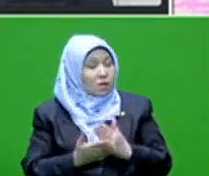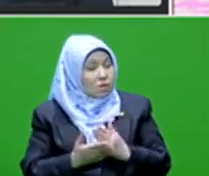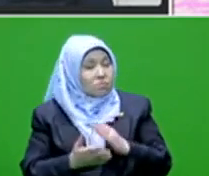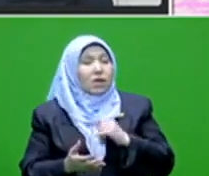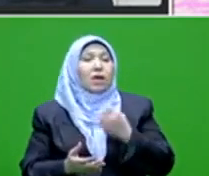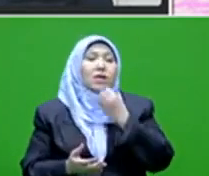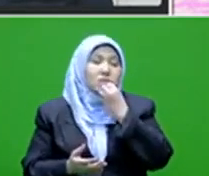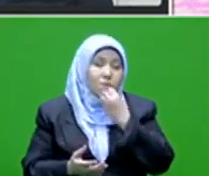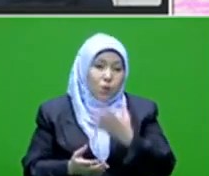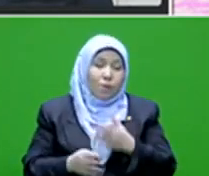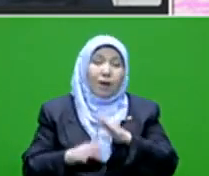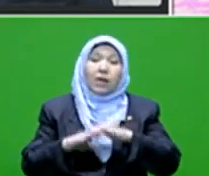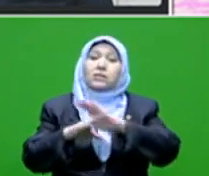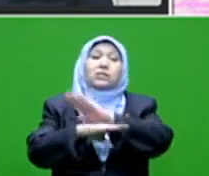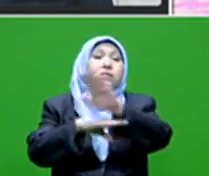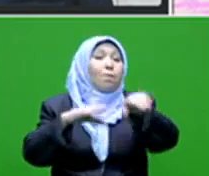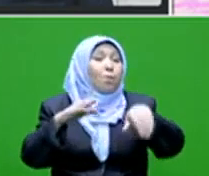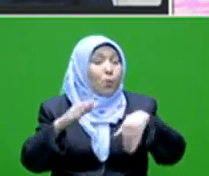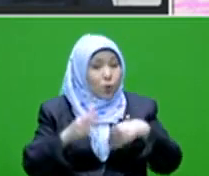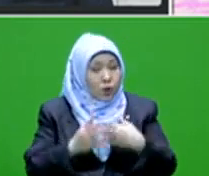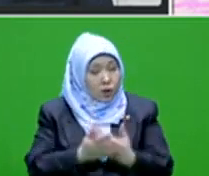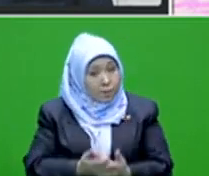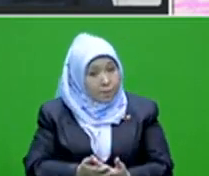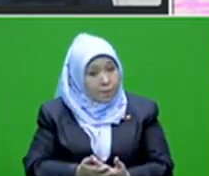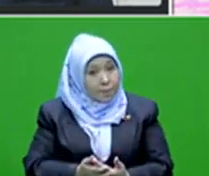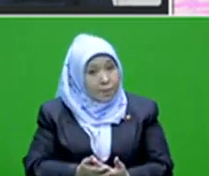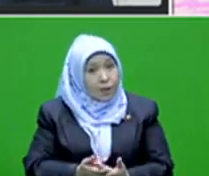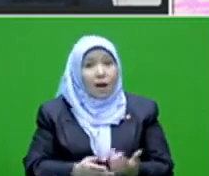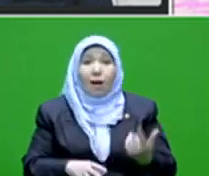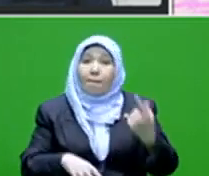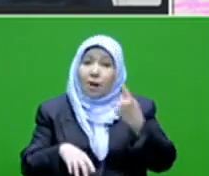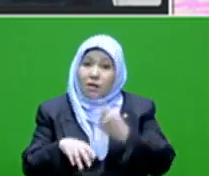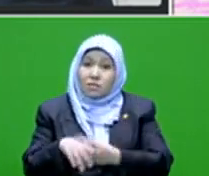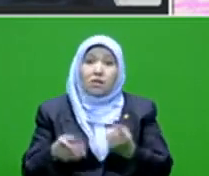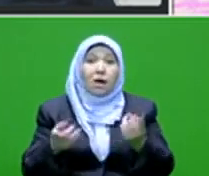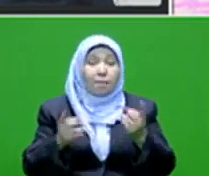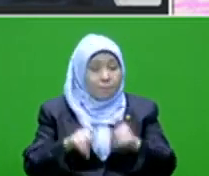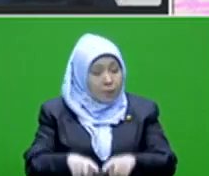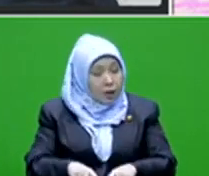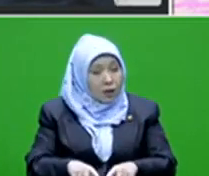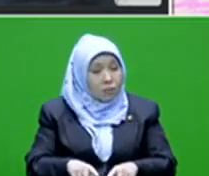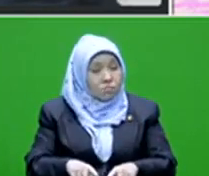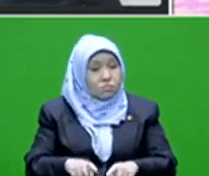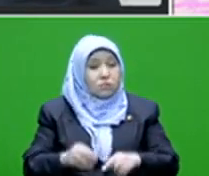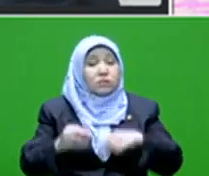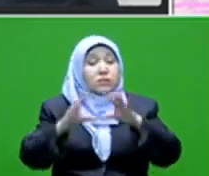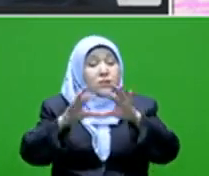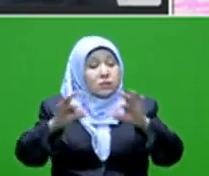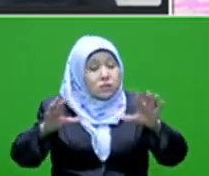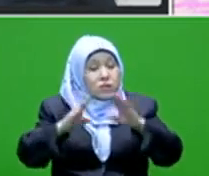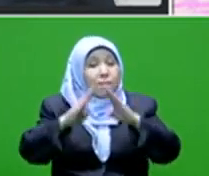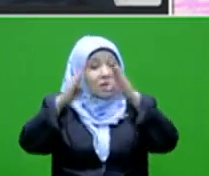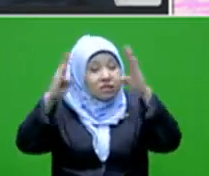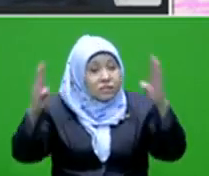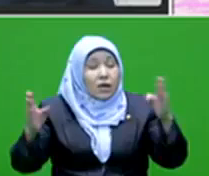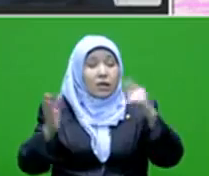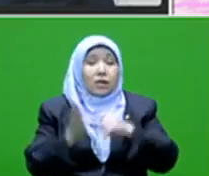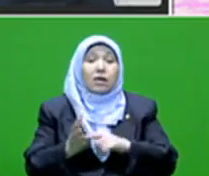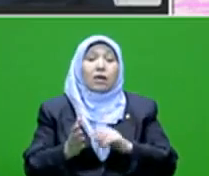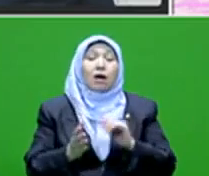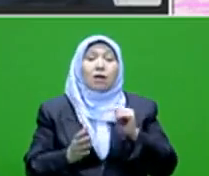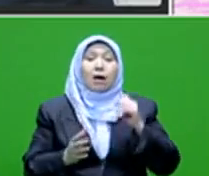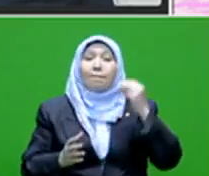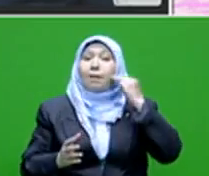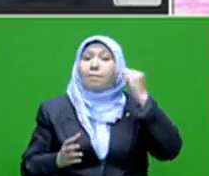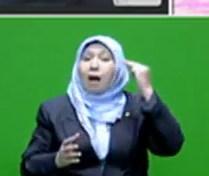sebut kepada semua, ketika berlaku peristiwa besar inilah dia akan